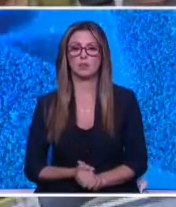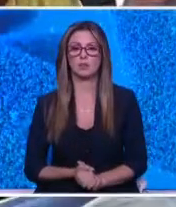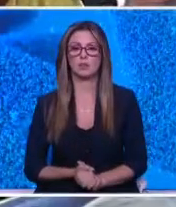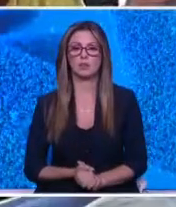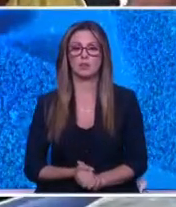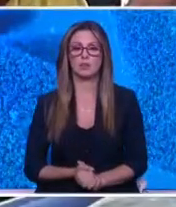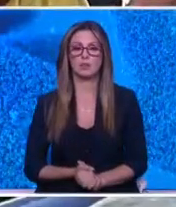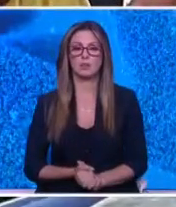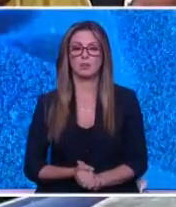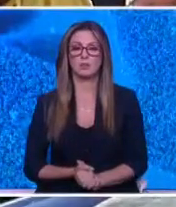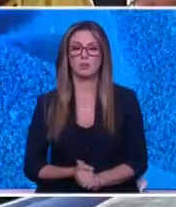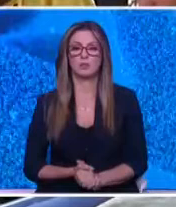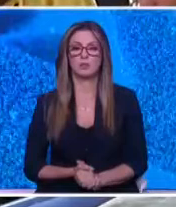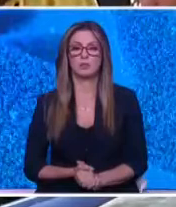Hatta